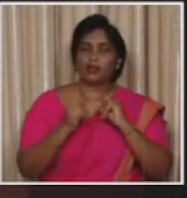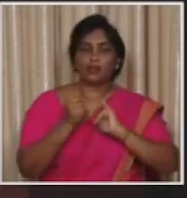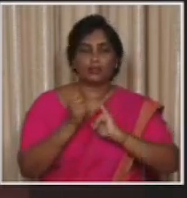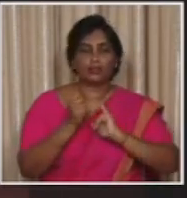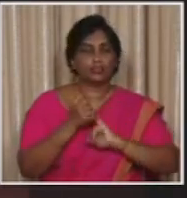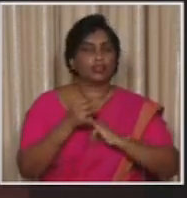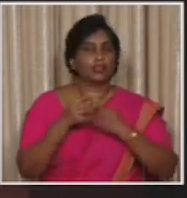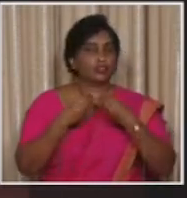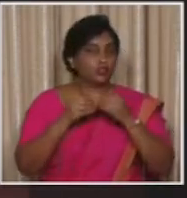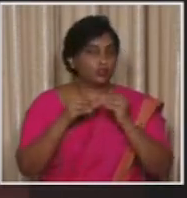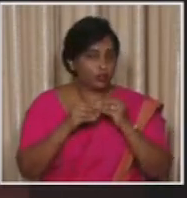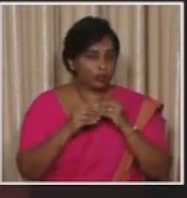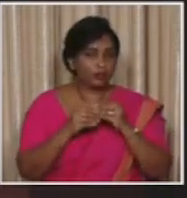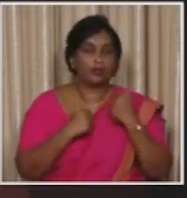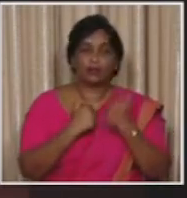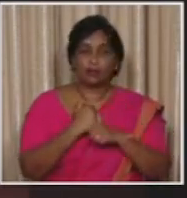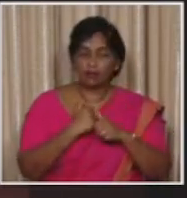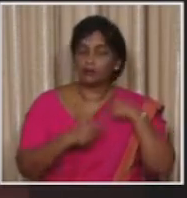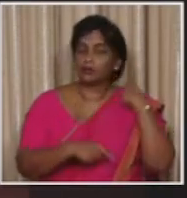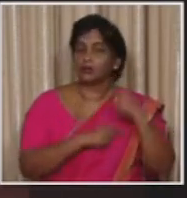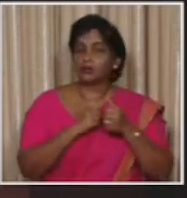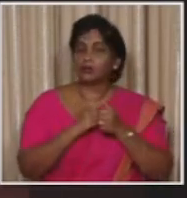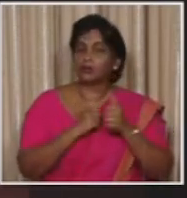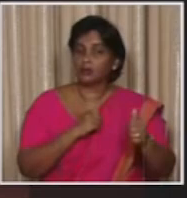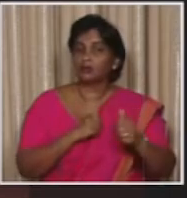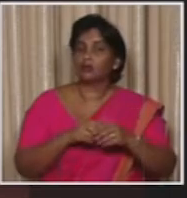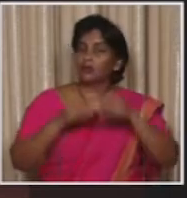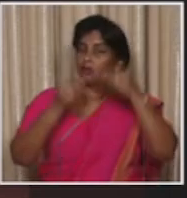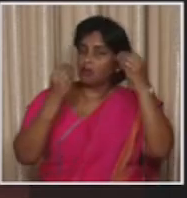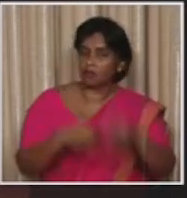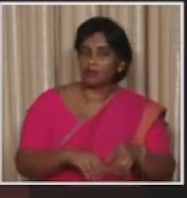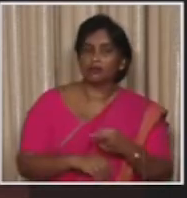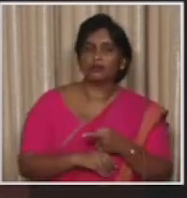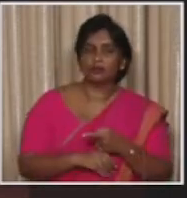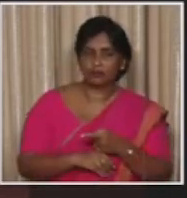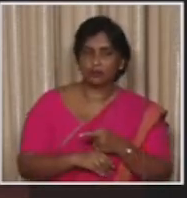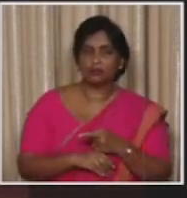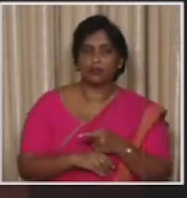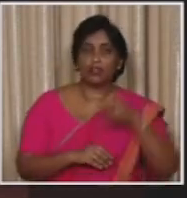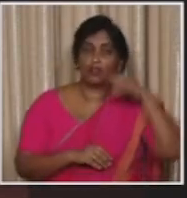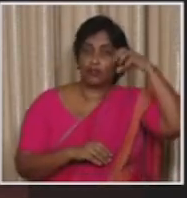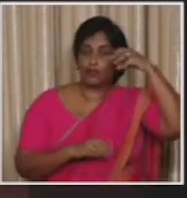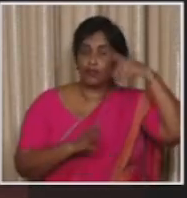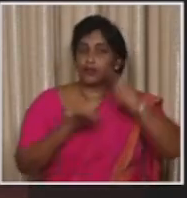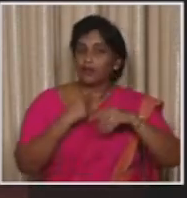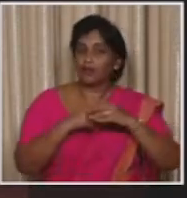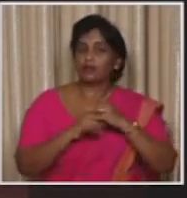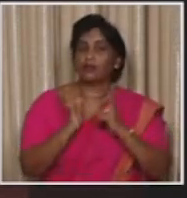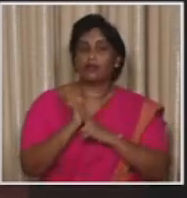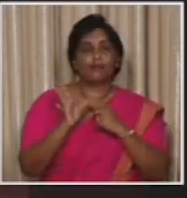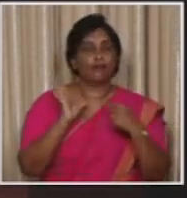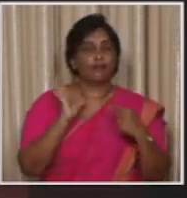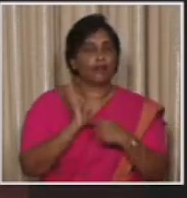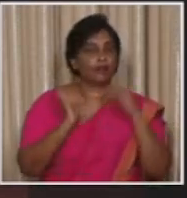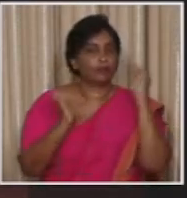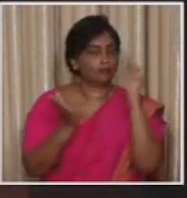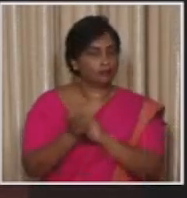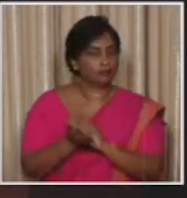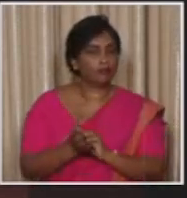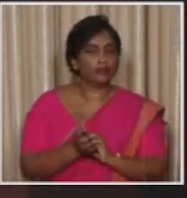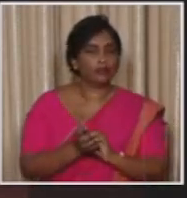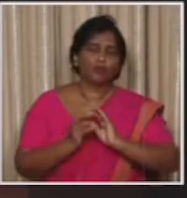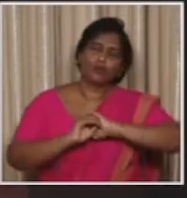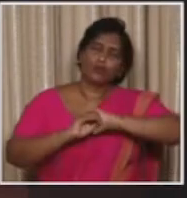ඉක්විප්මන්ට් නිෂ්පාදන යාන්ත්‍රණයක් වට්ටවලා, විදුලි භාණ්ඩ වලට වැට් එක ගහලා,